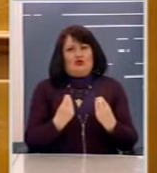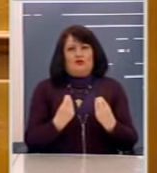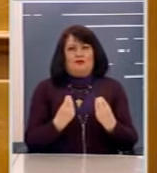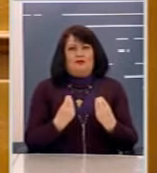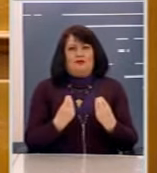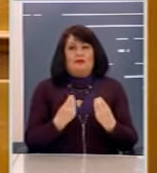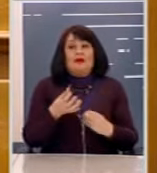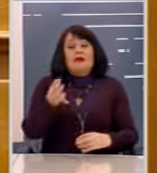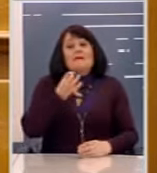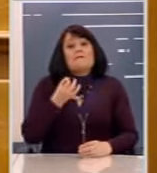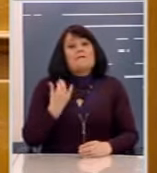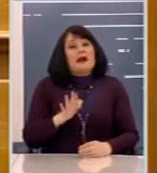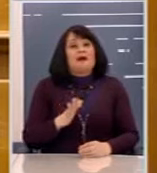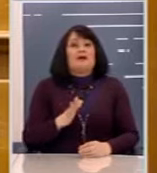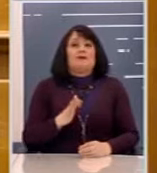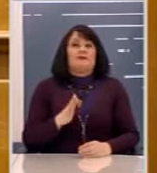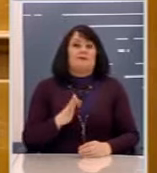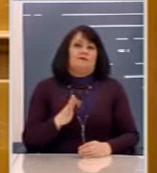Μας είπε,